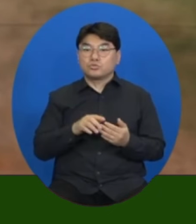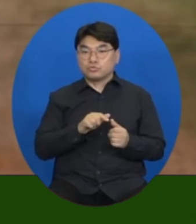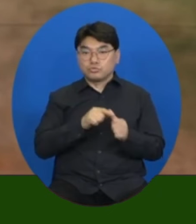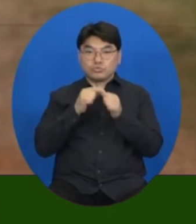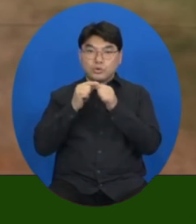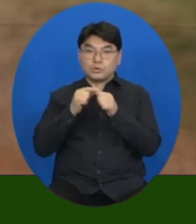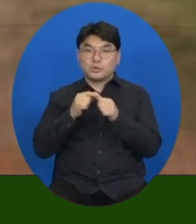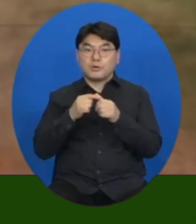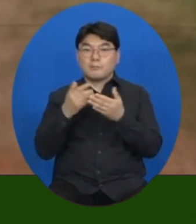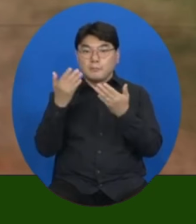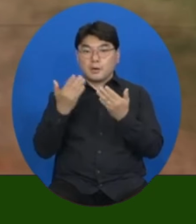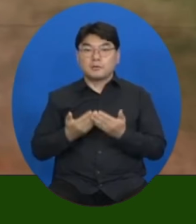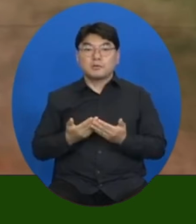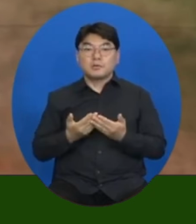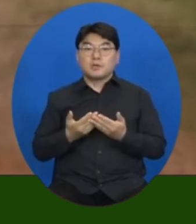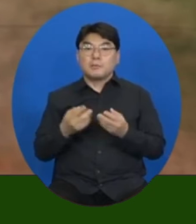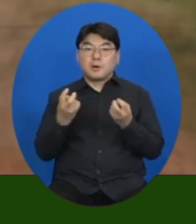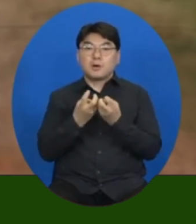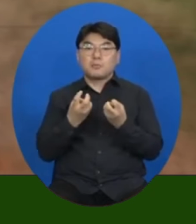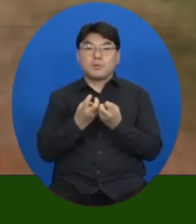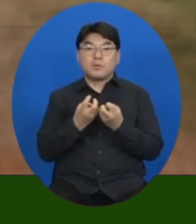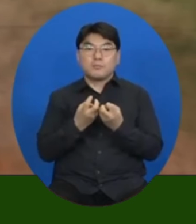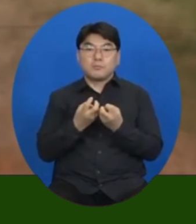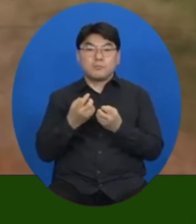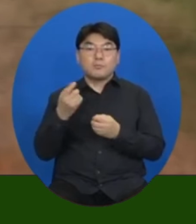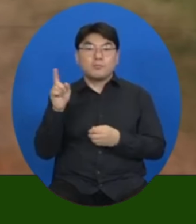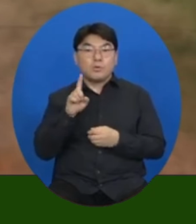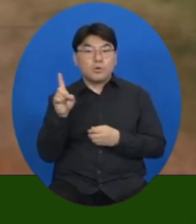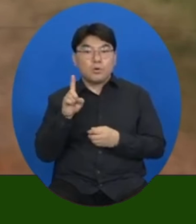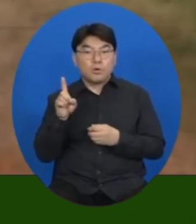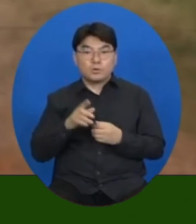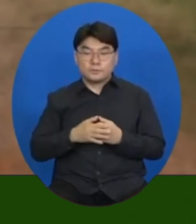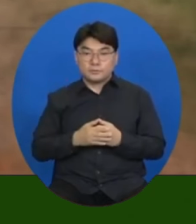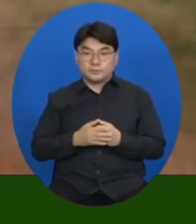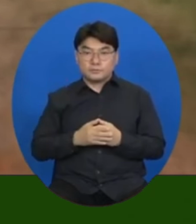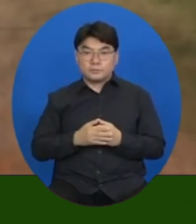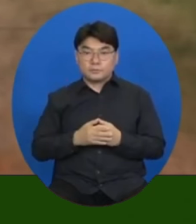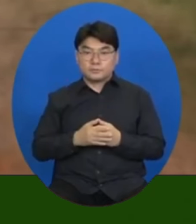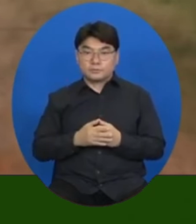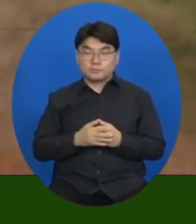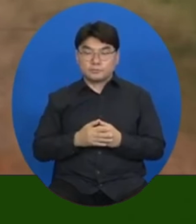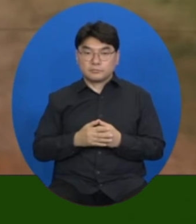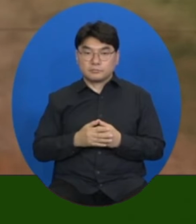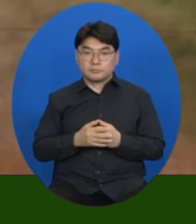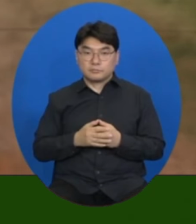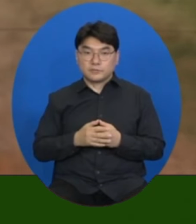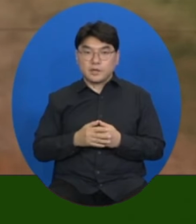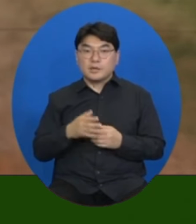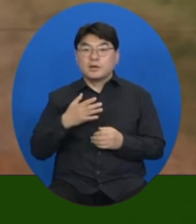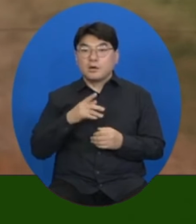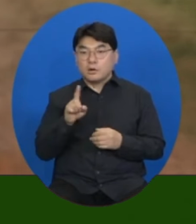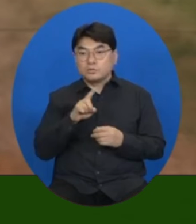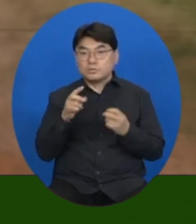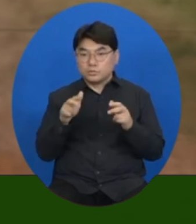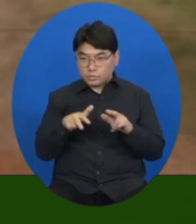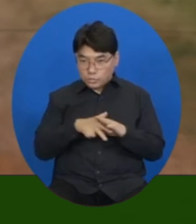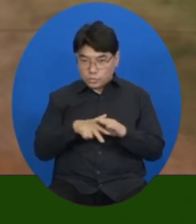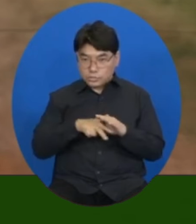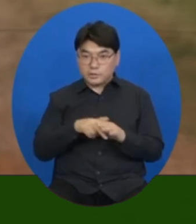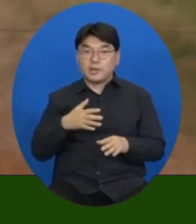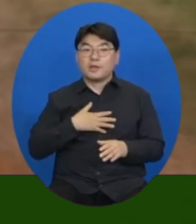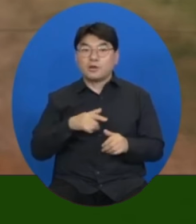한다라고 얘기를 하는데 해결책이 달라요 어느 종교도 내가 구원자다 내가 유일한 구원의 길이다